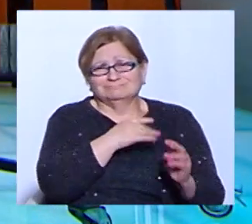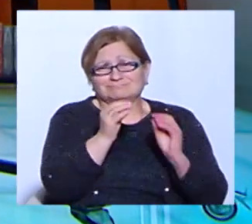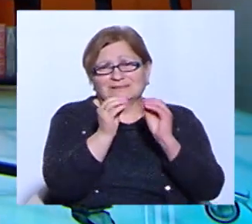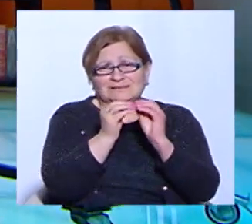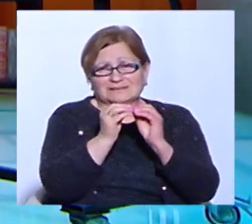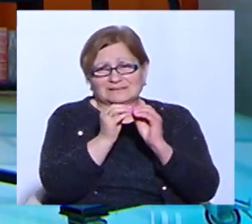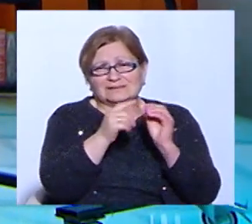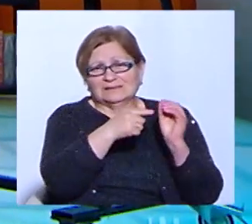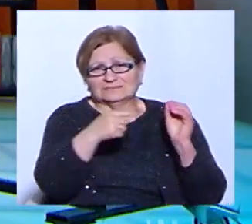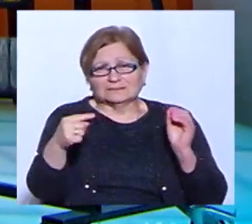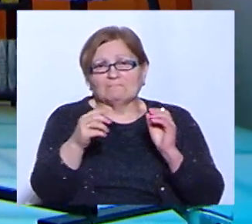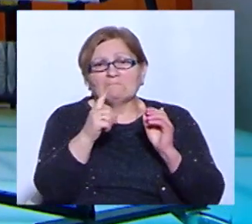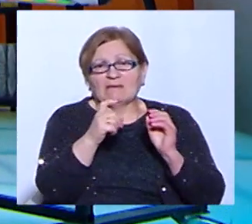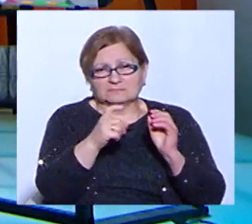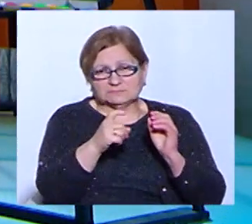10 მეასედი